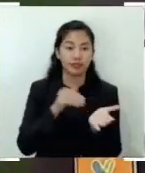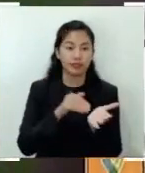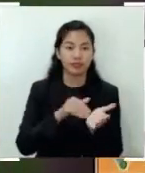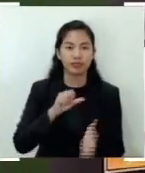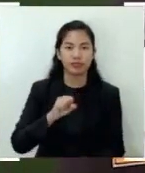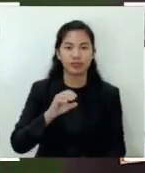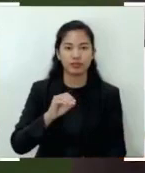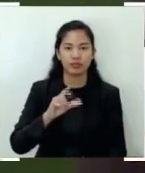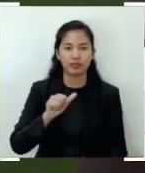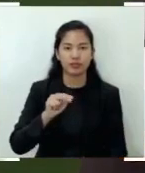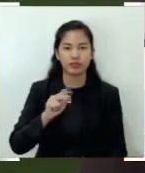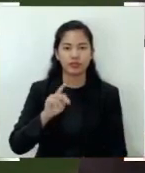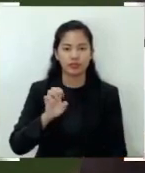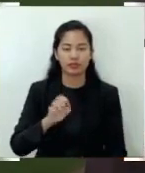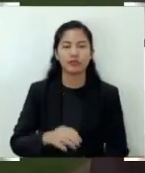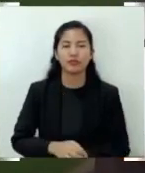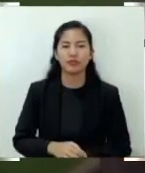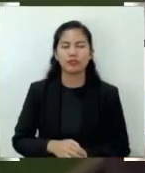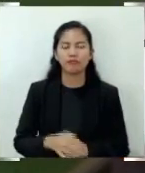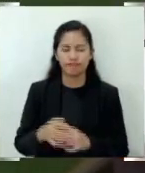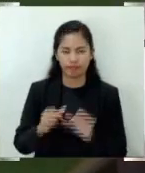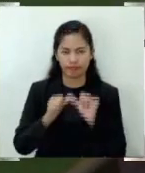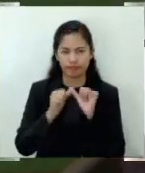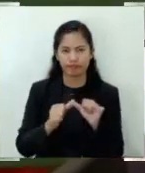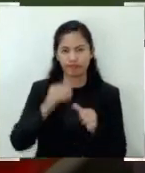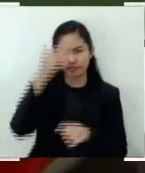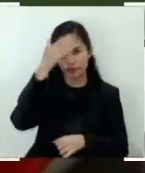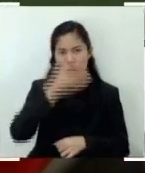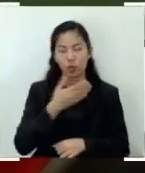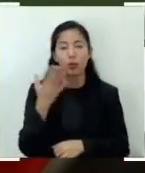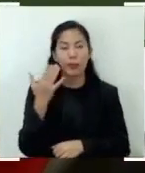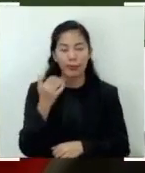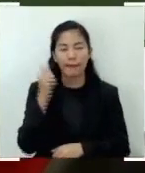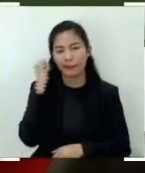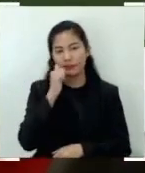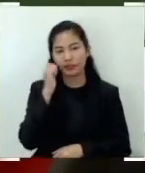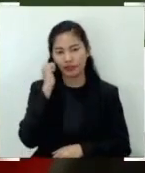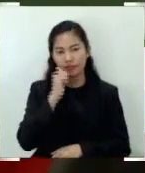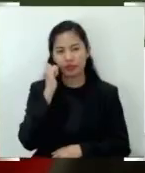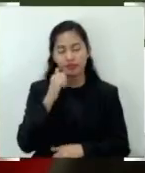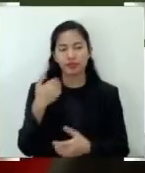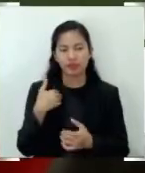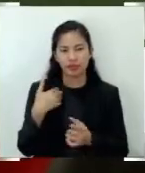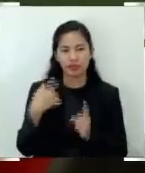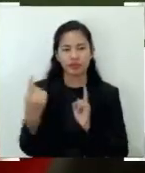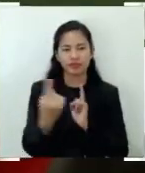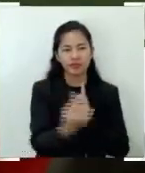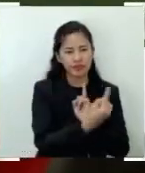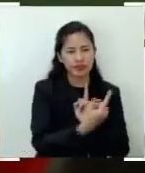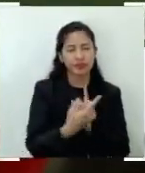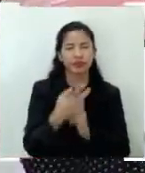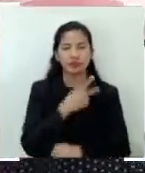hindi itinigil ang pag-face shield lalo na't halos araw-araw ay may mga nakakasalamuha siyang pasyente na